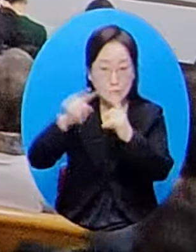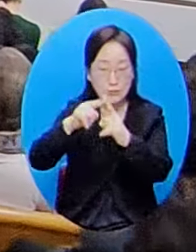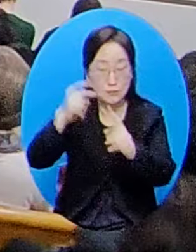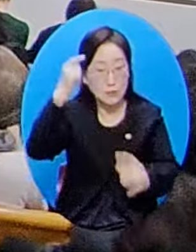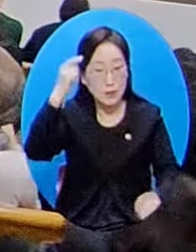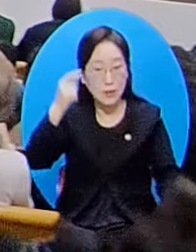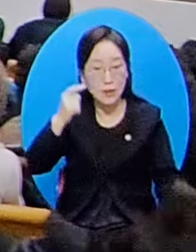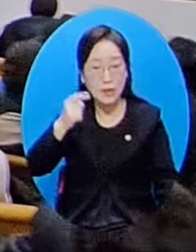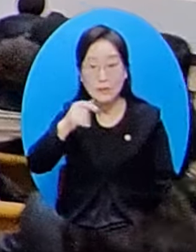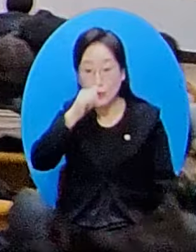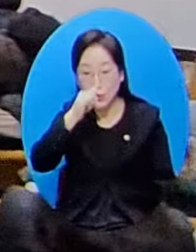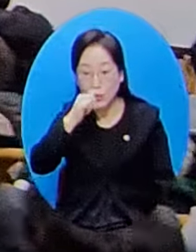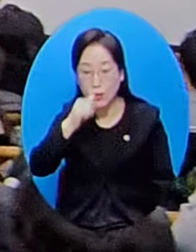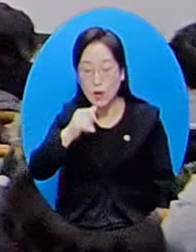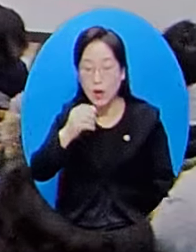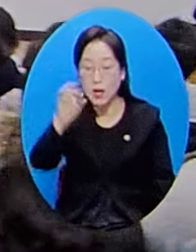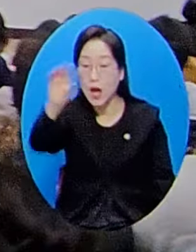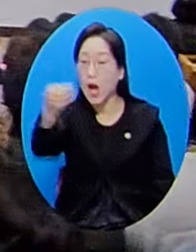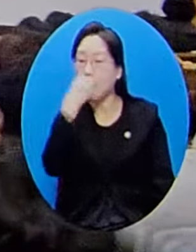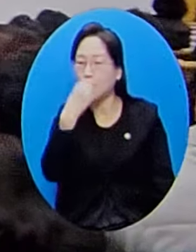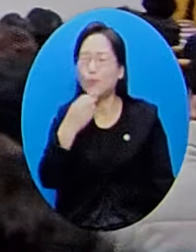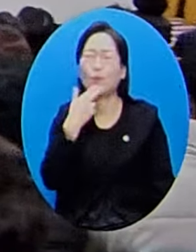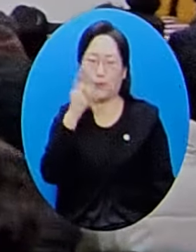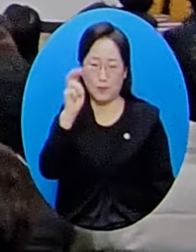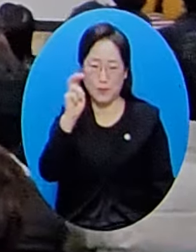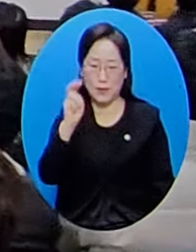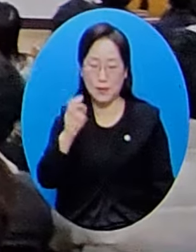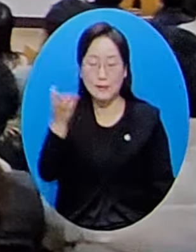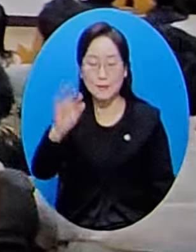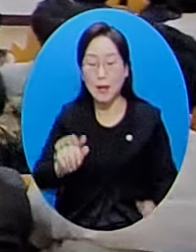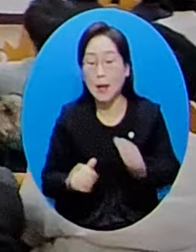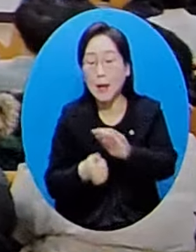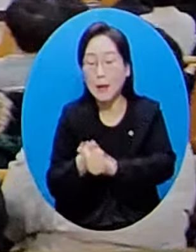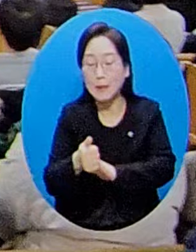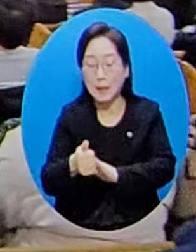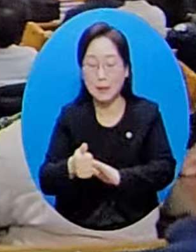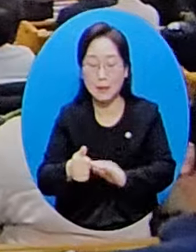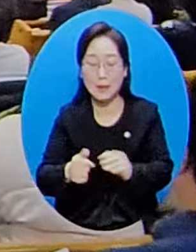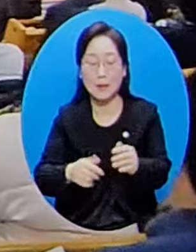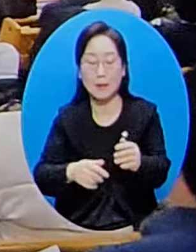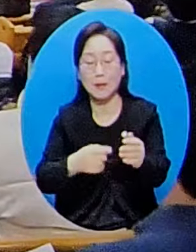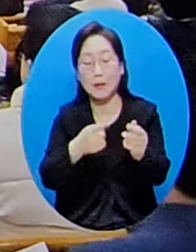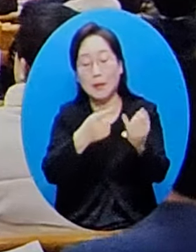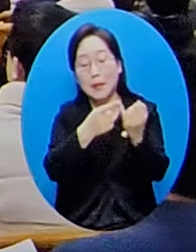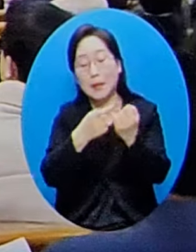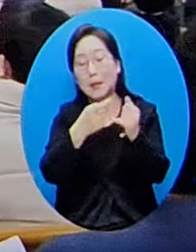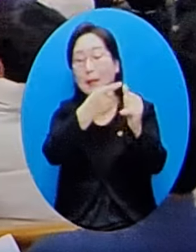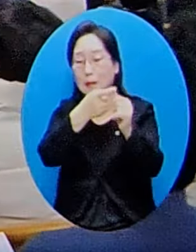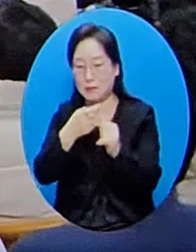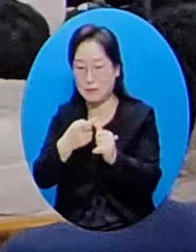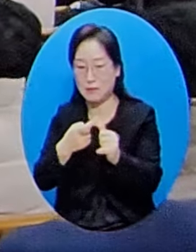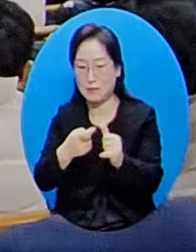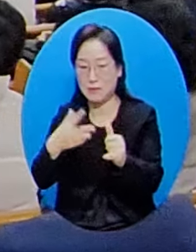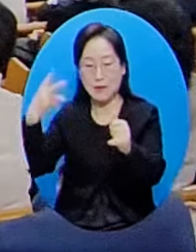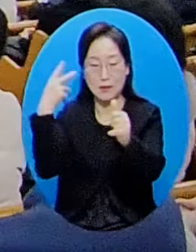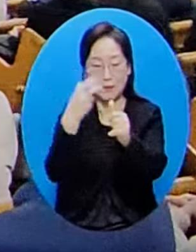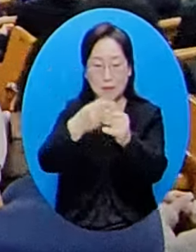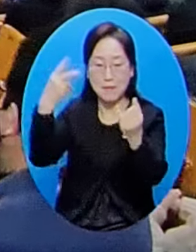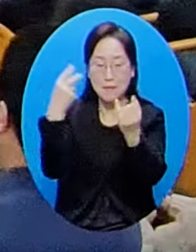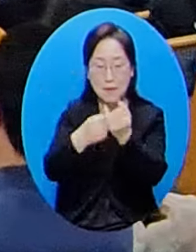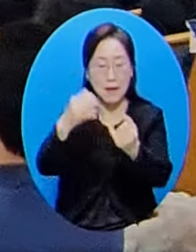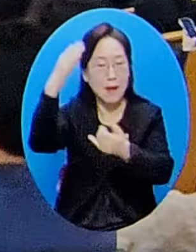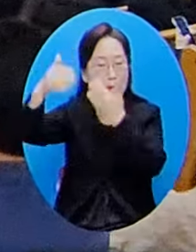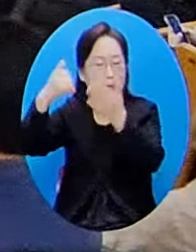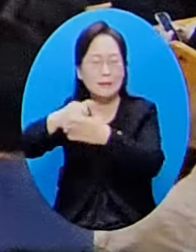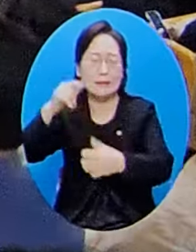절대 선악을 따먹지 않았을 터인데 사탄이 뱀에게 들어와서 아담과 하와를 미혹합니다. 그래서 하나님에 대한 부정적인 생각을 갖게